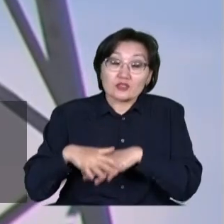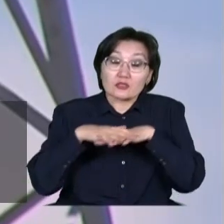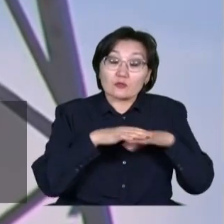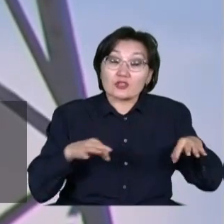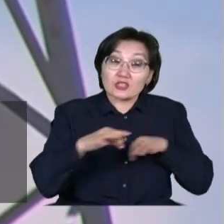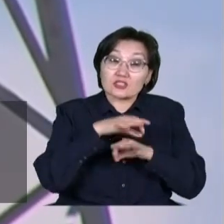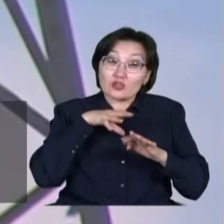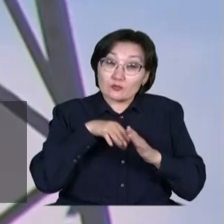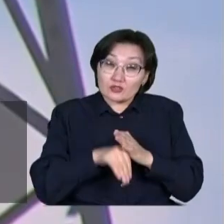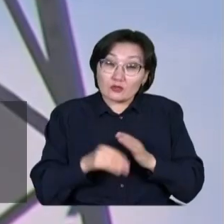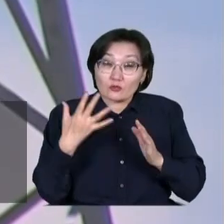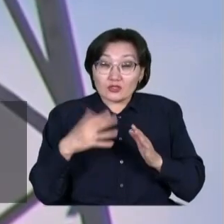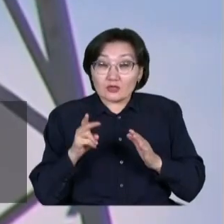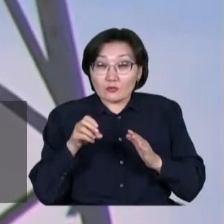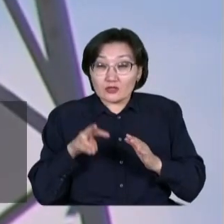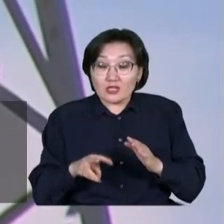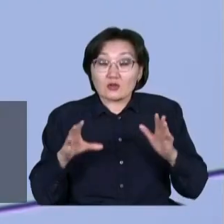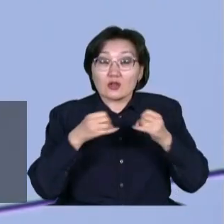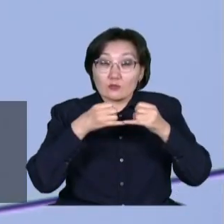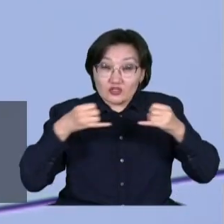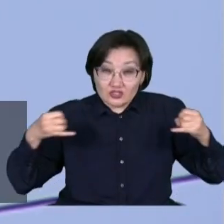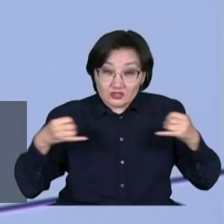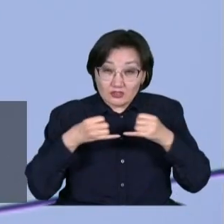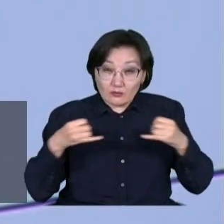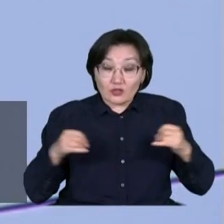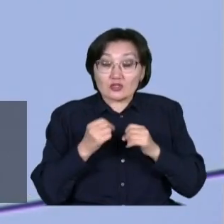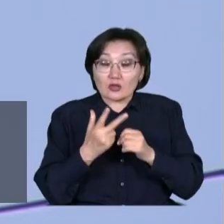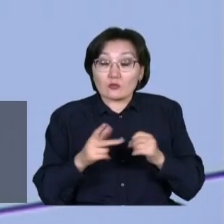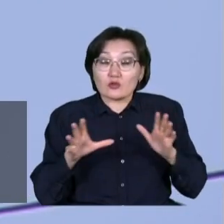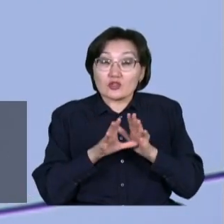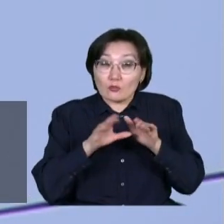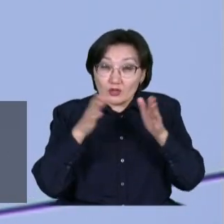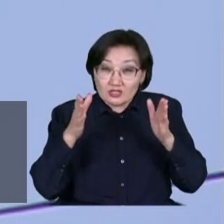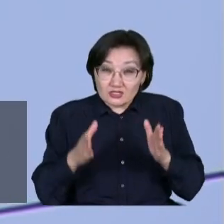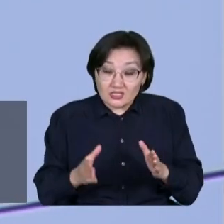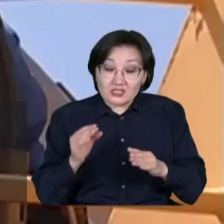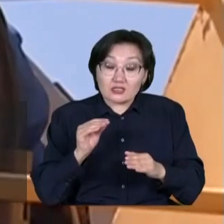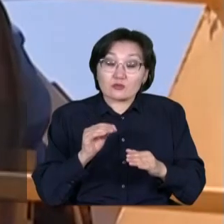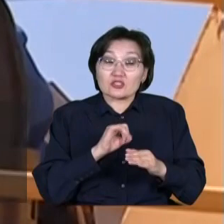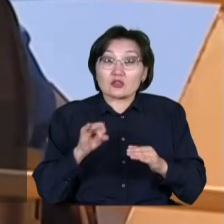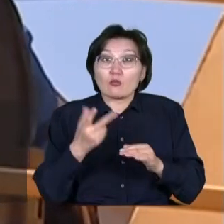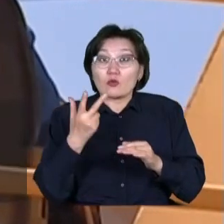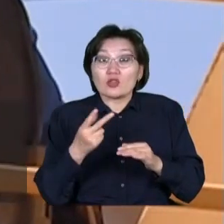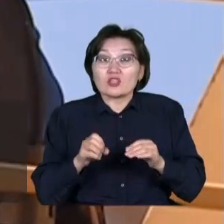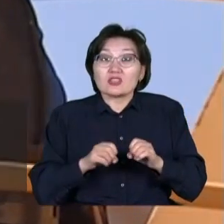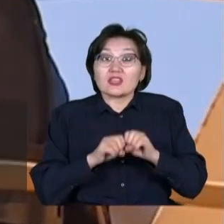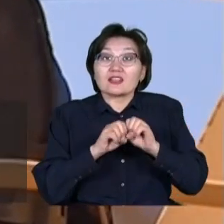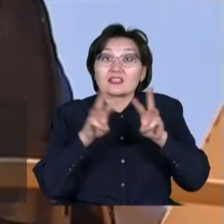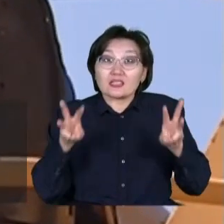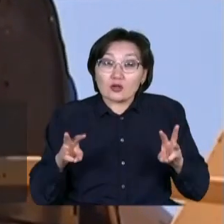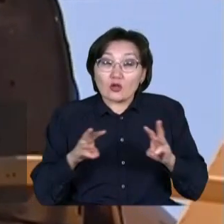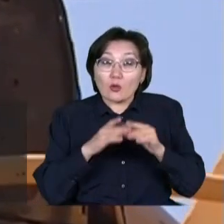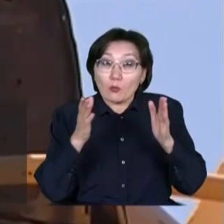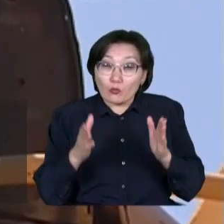жоба шеңберінде 50 километр кабельдік желілерді, 13 трансформаторлық қосалқы станция мен 3 тарату пунктін